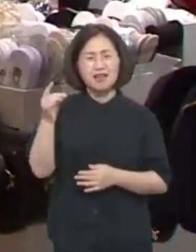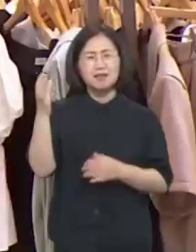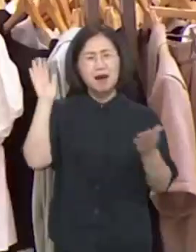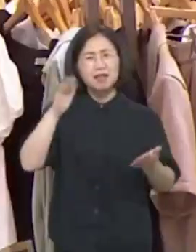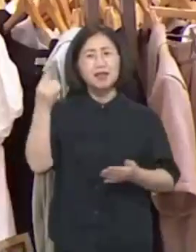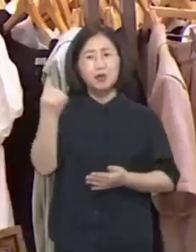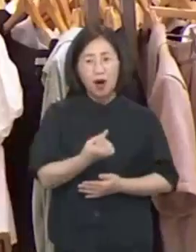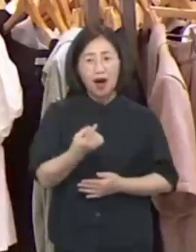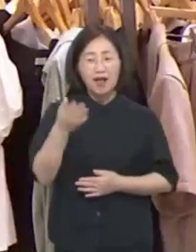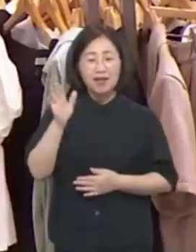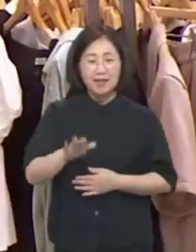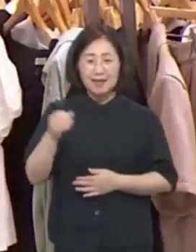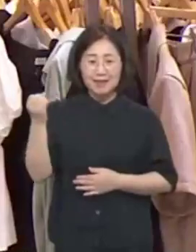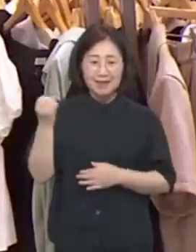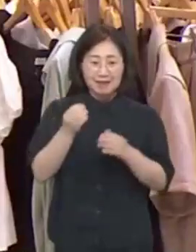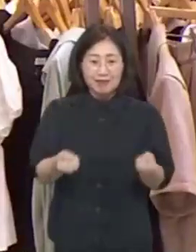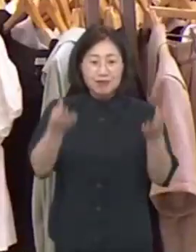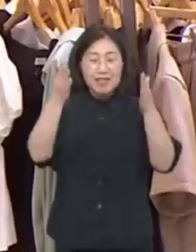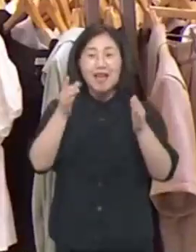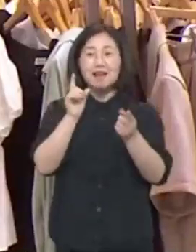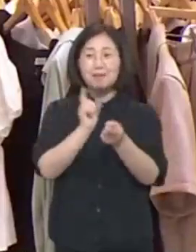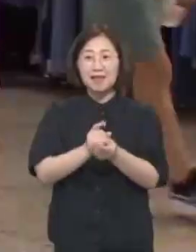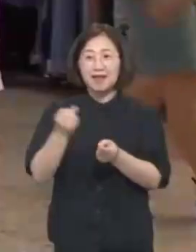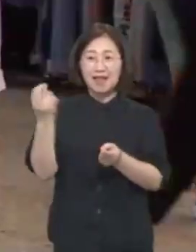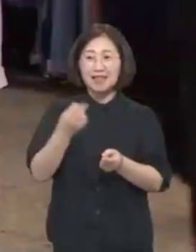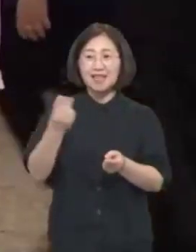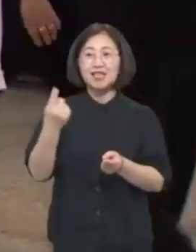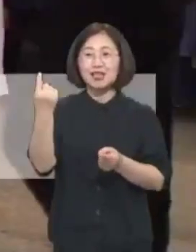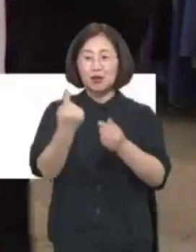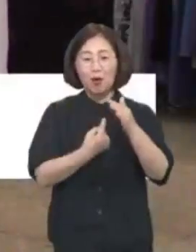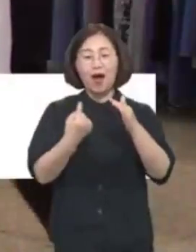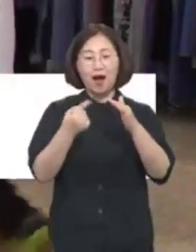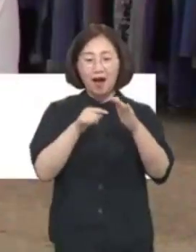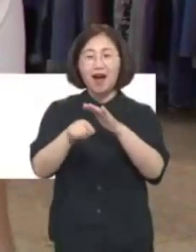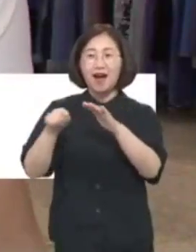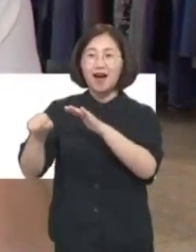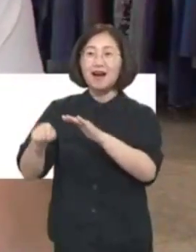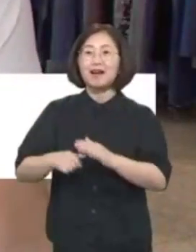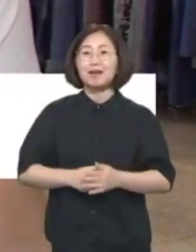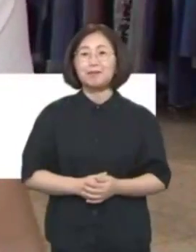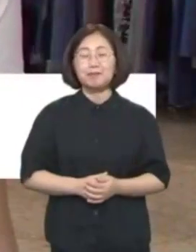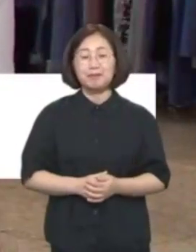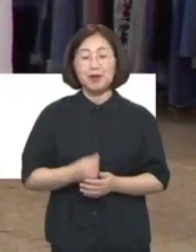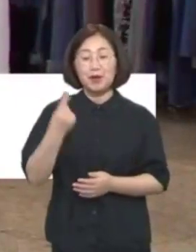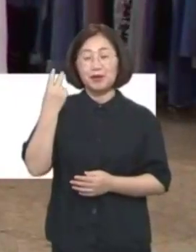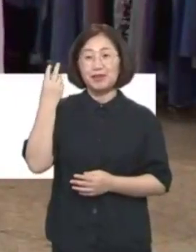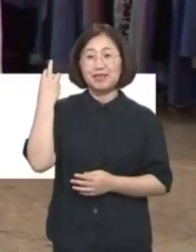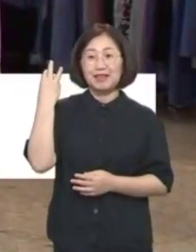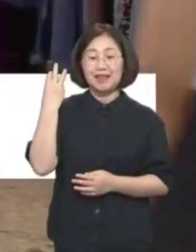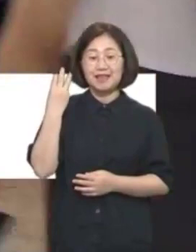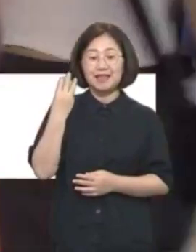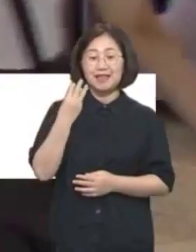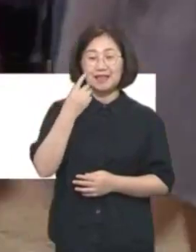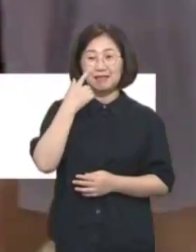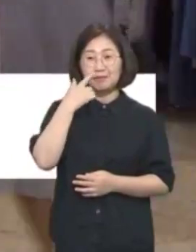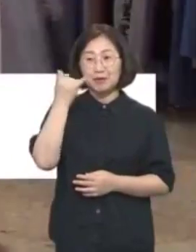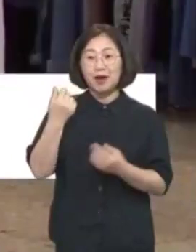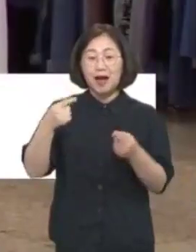영시축제 기간 재방문으로 이어졌습니다. 엊그저께는 가족들이랑 그냥 엄마랑 아빠 일 끝나고